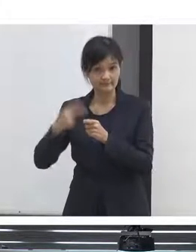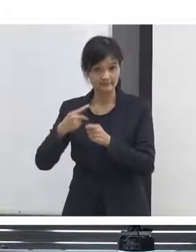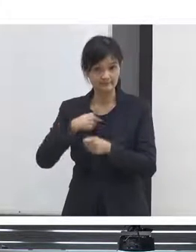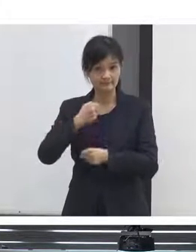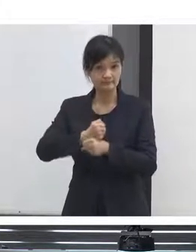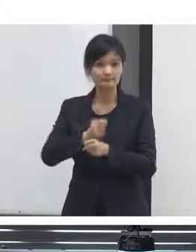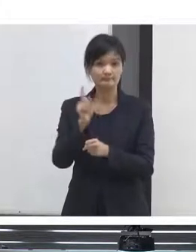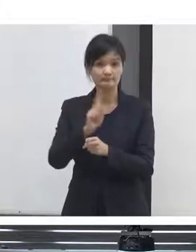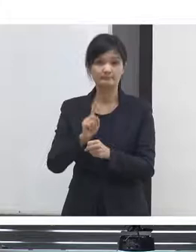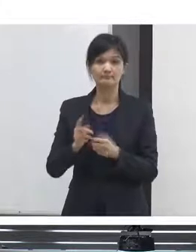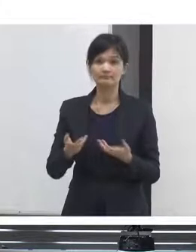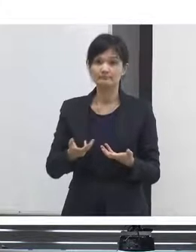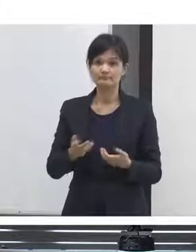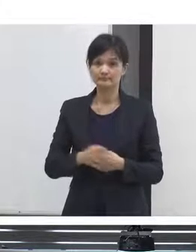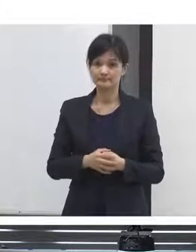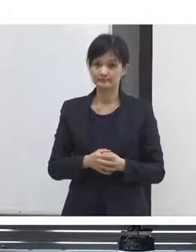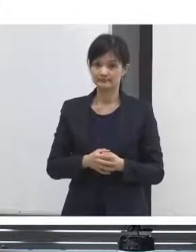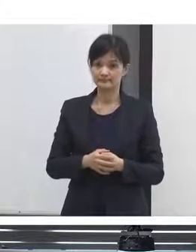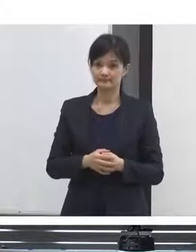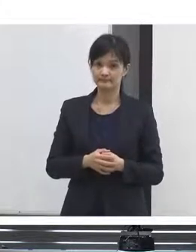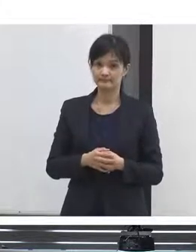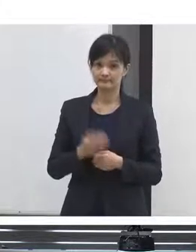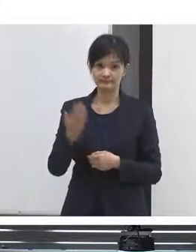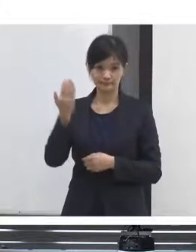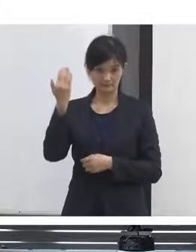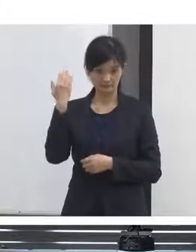情、哦、那这是过去